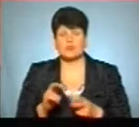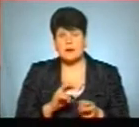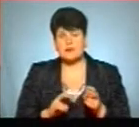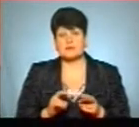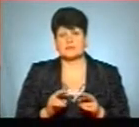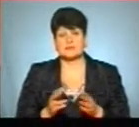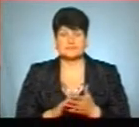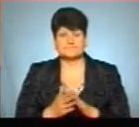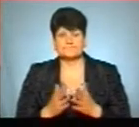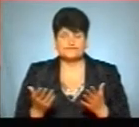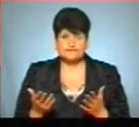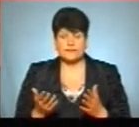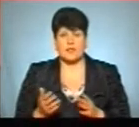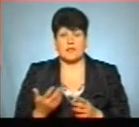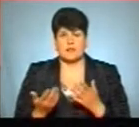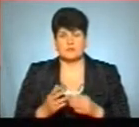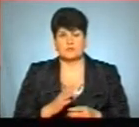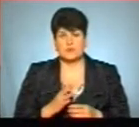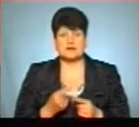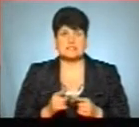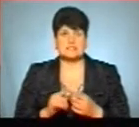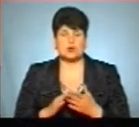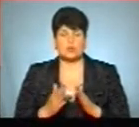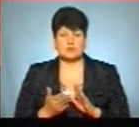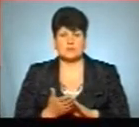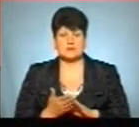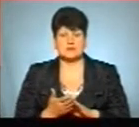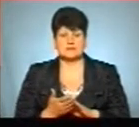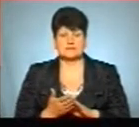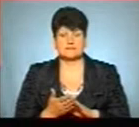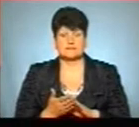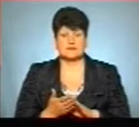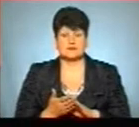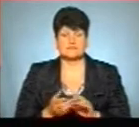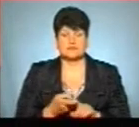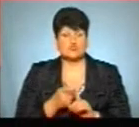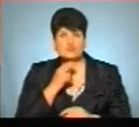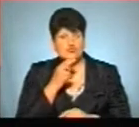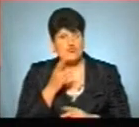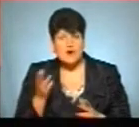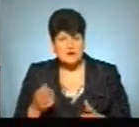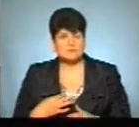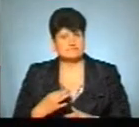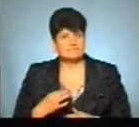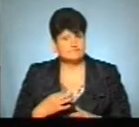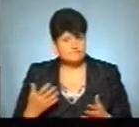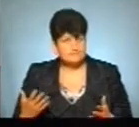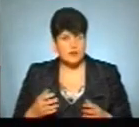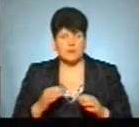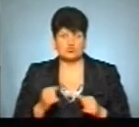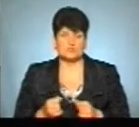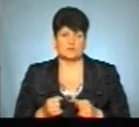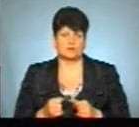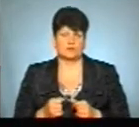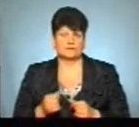ось компромісні. Але інколи ці компромісні підходи через недбалість, неуважність, можливо, некваліфікованість тих осіб,